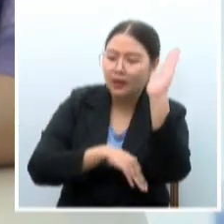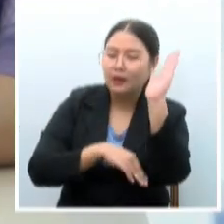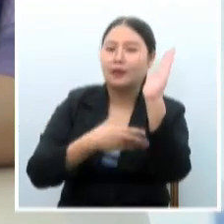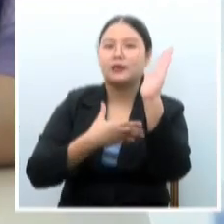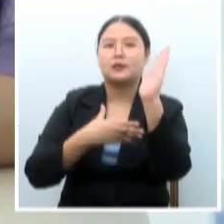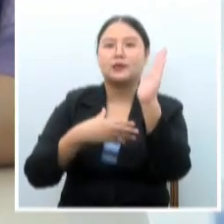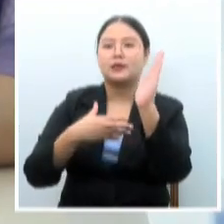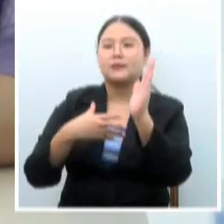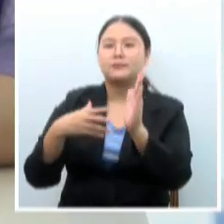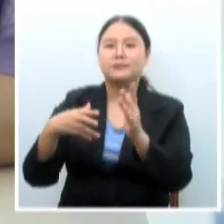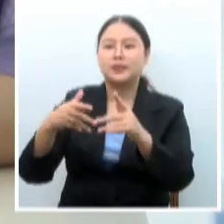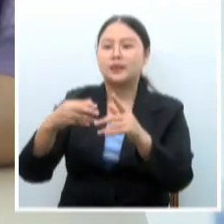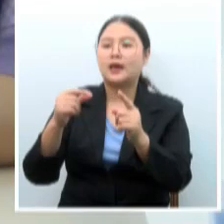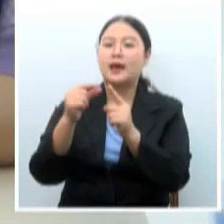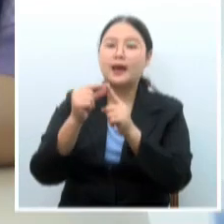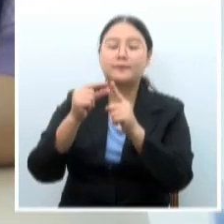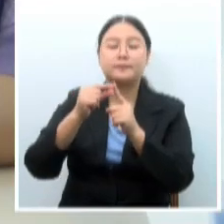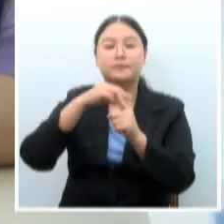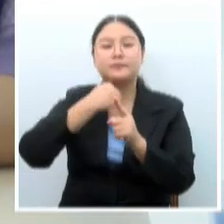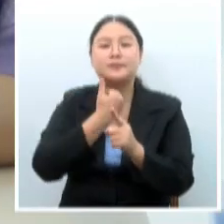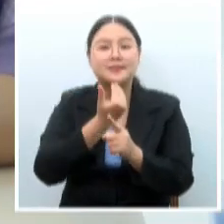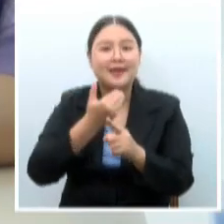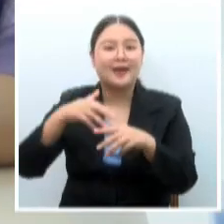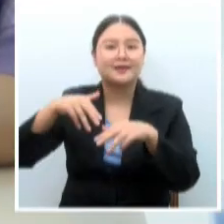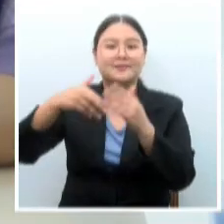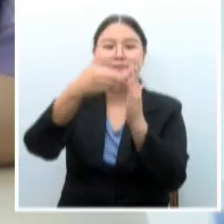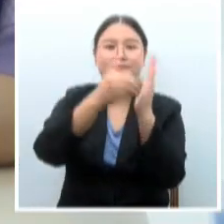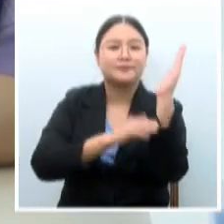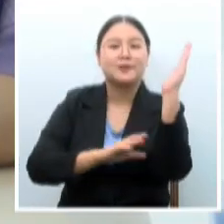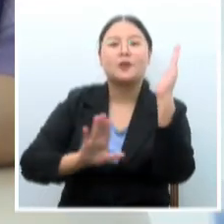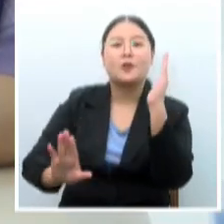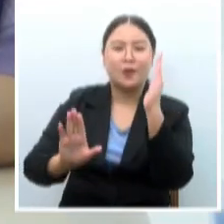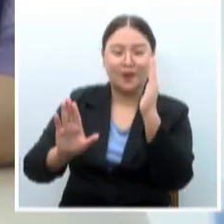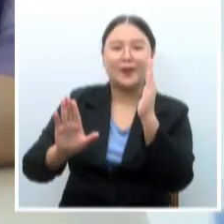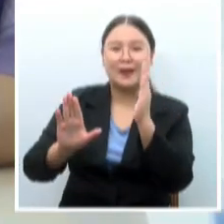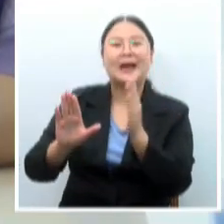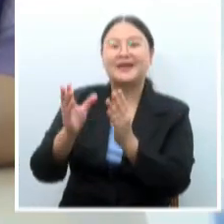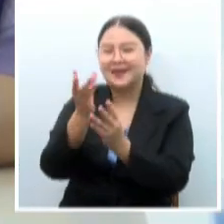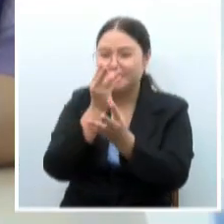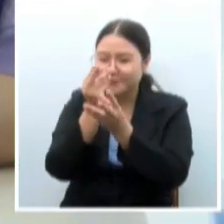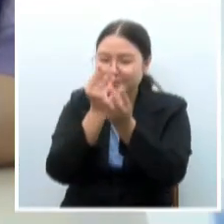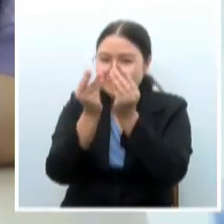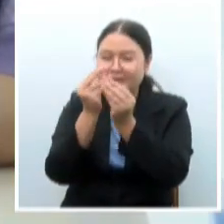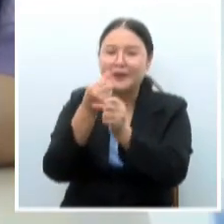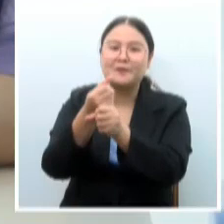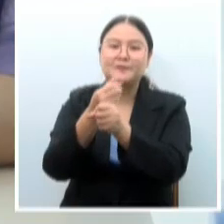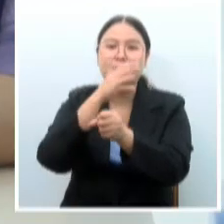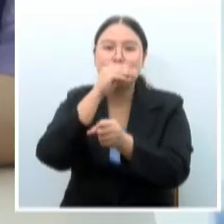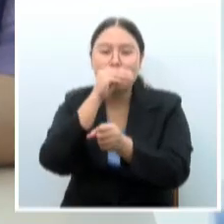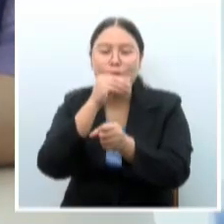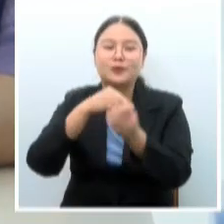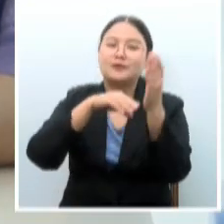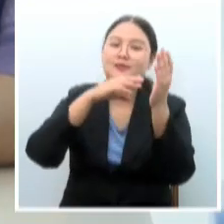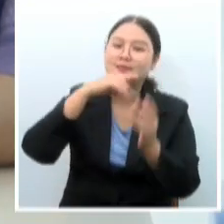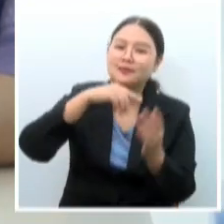เรียนรู้เรื่องภาษาถิ่นภาคใต้จนพูดได้ด้วยนะฮะก็ถือว่าเป็นอะไรที่น่ารักมากนะครับเด็กเด็กอยู่ร่วมกันแล้วก็แลกเปลี่ยนวัฒ